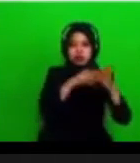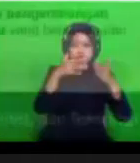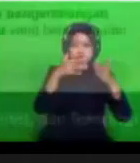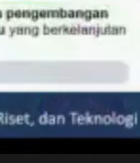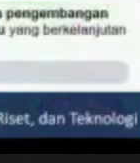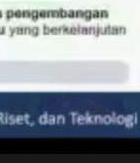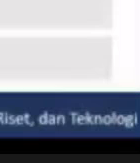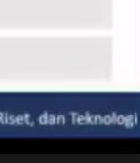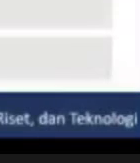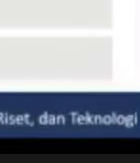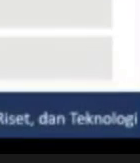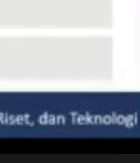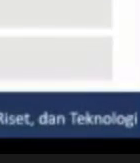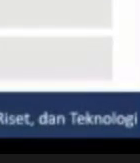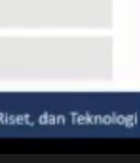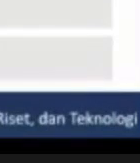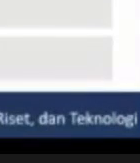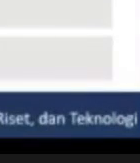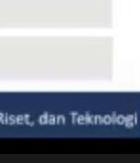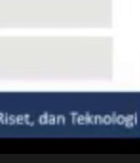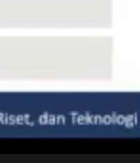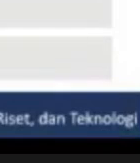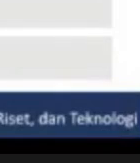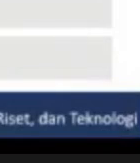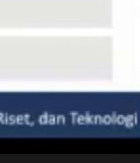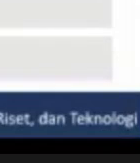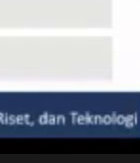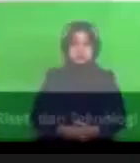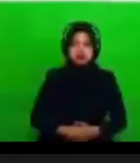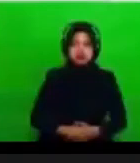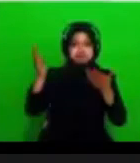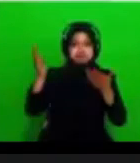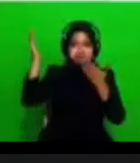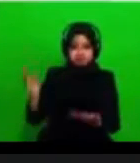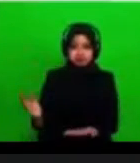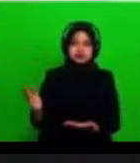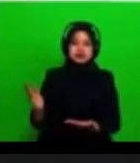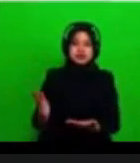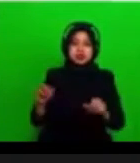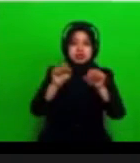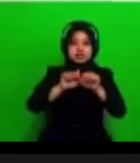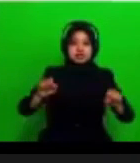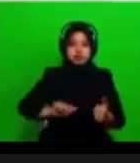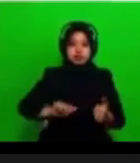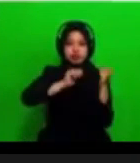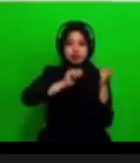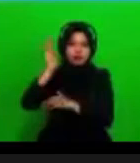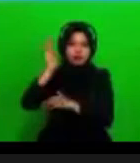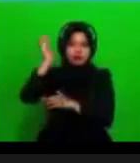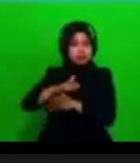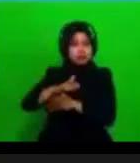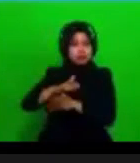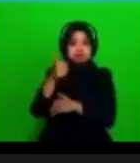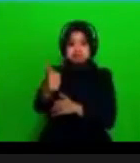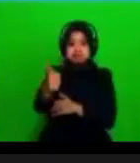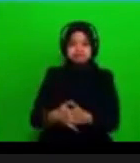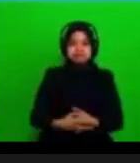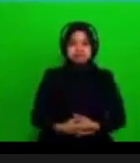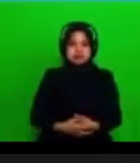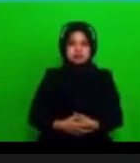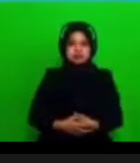kompetensi untuk guru. Next slide, slide berikutnya. Nah, ini adalah arah perubahan sistem pendidikan di masa depan.